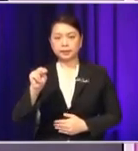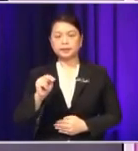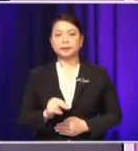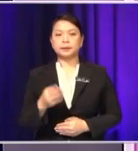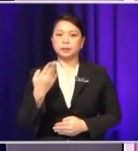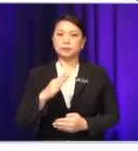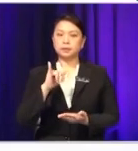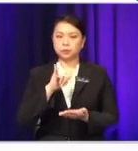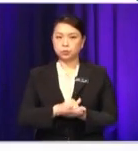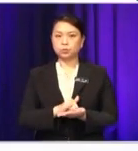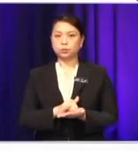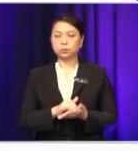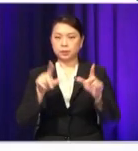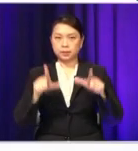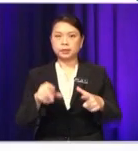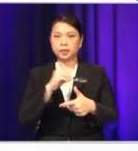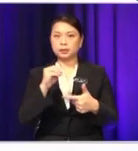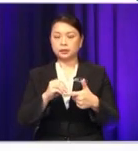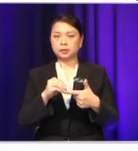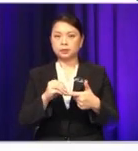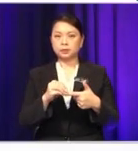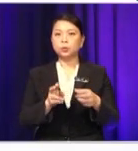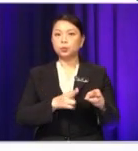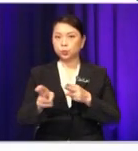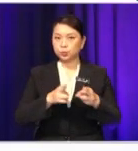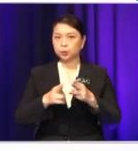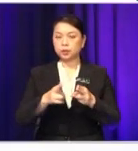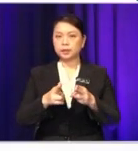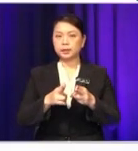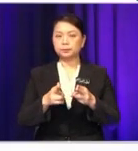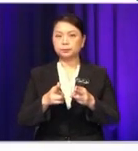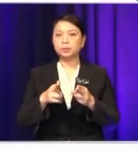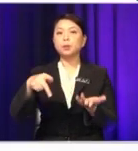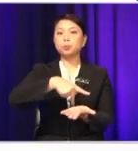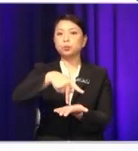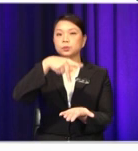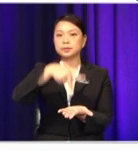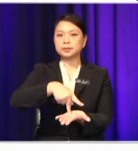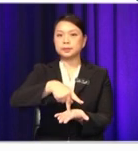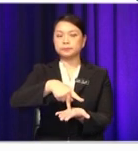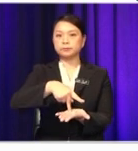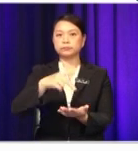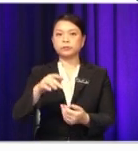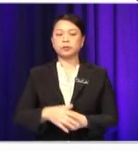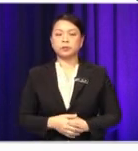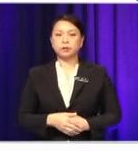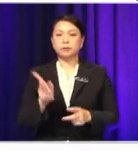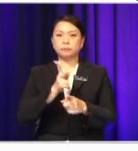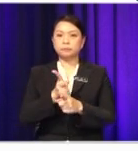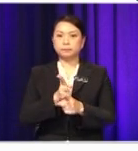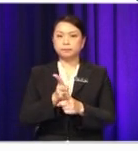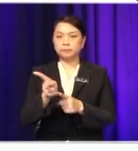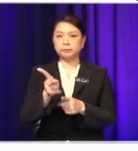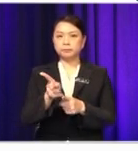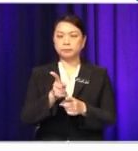Seterusnya, menetapkan dan menguruskan pusat-pusat peperiksaan bagi calon persendirian ini. Dan juga pihak SPP sendiri dengan bantuan pihak sekolah